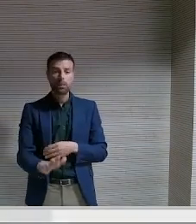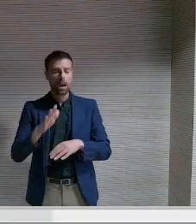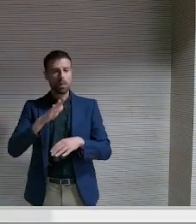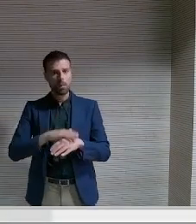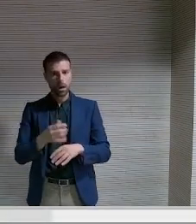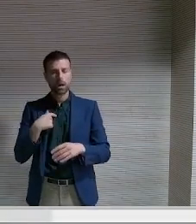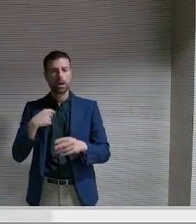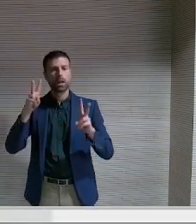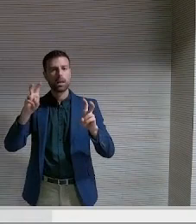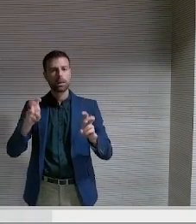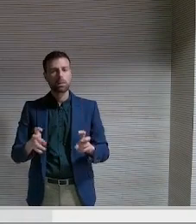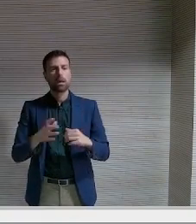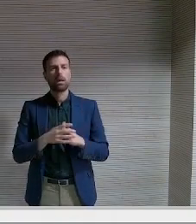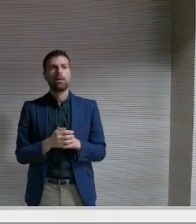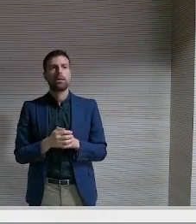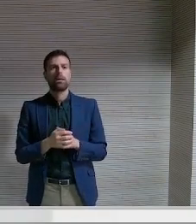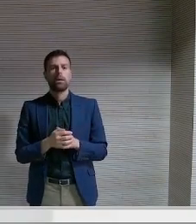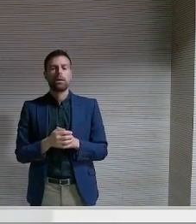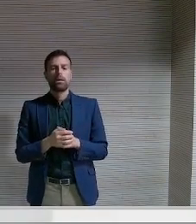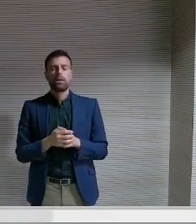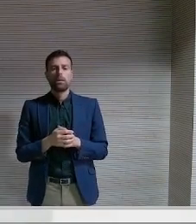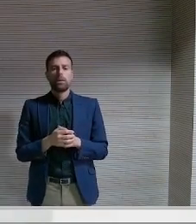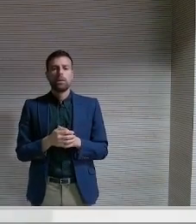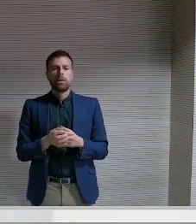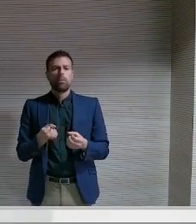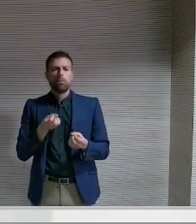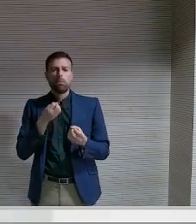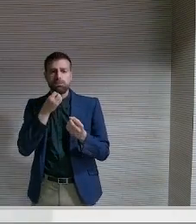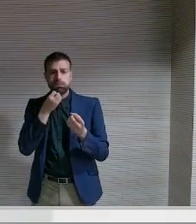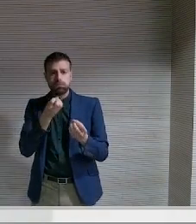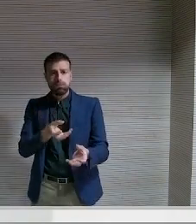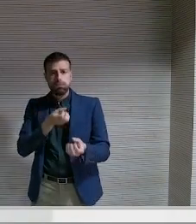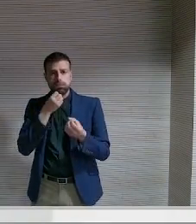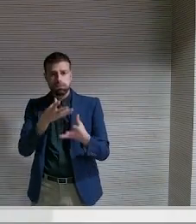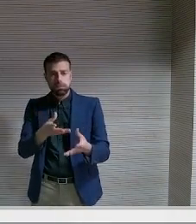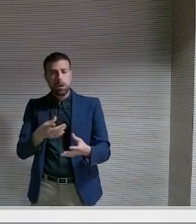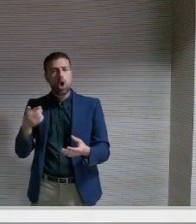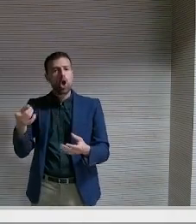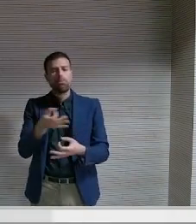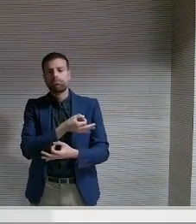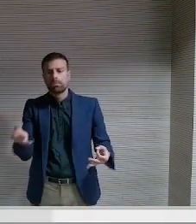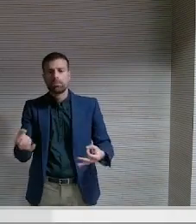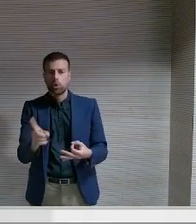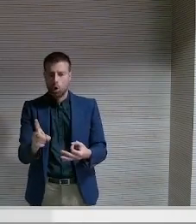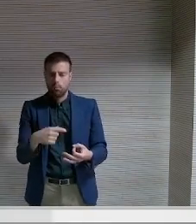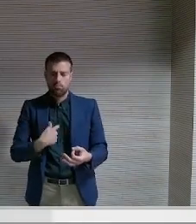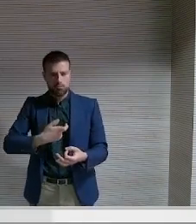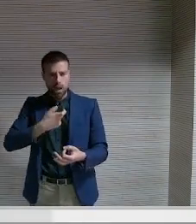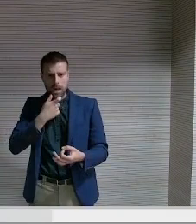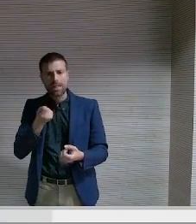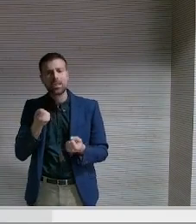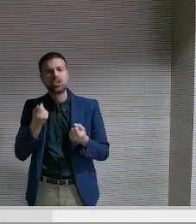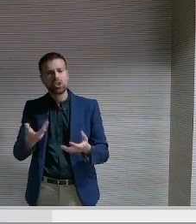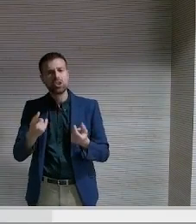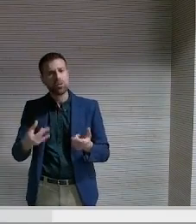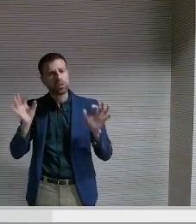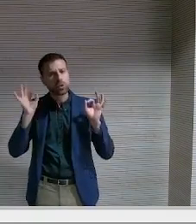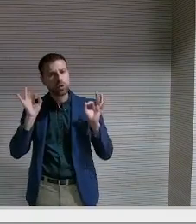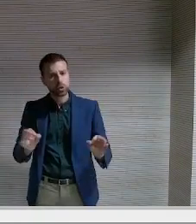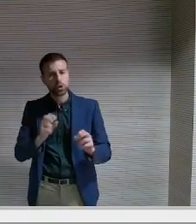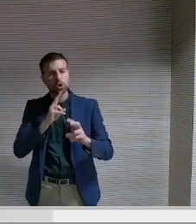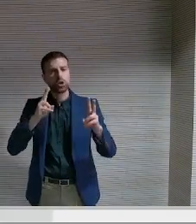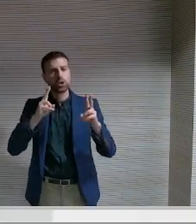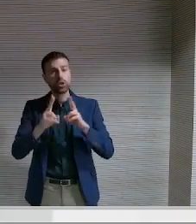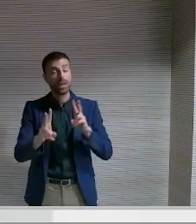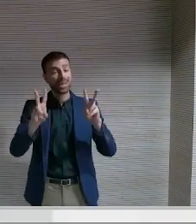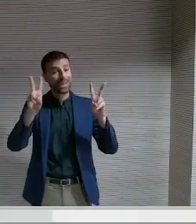també una projecció no exacta, perquè ens agrada donar-vos les xifres en concret, aquesta